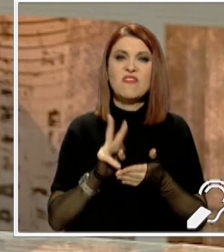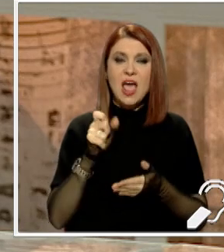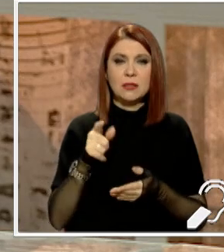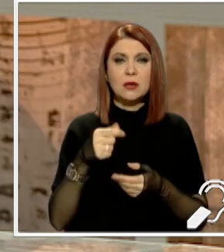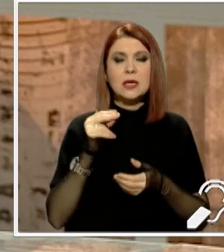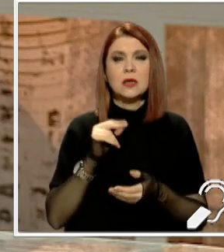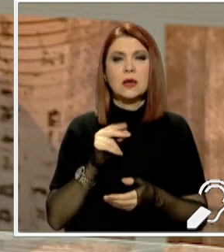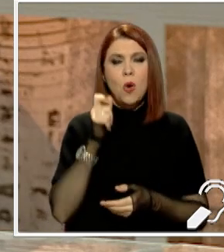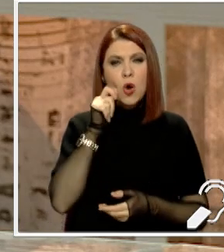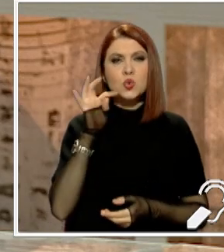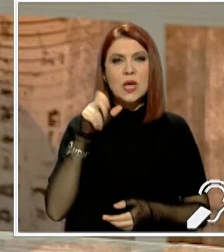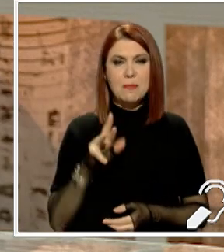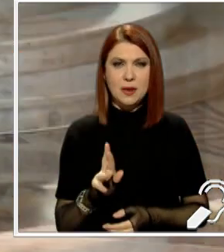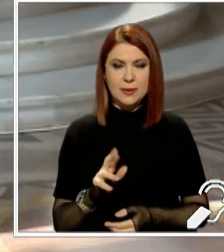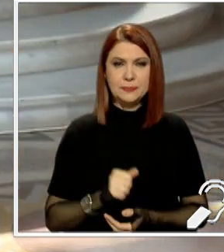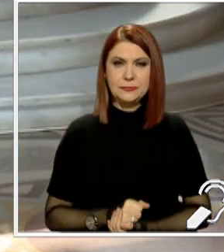Iancu Zuckerman.